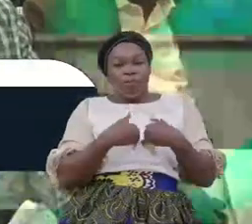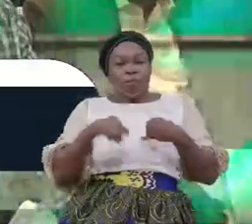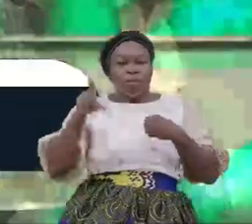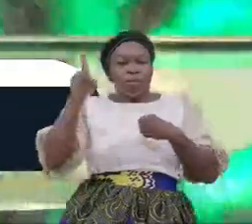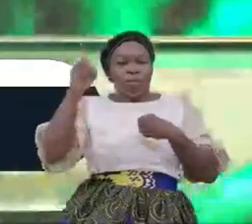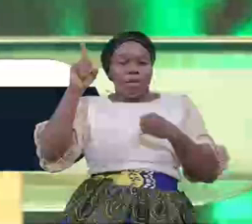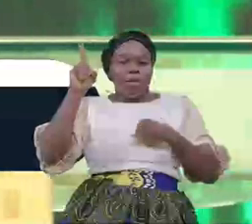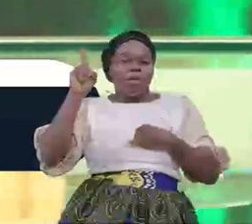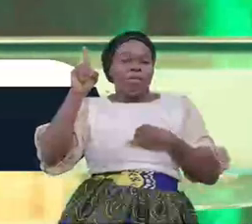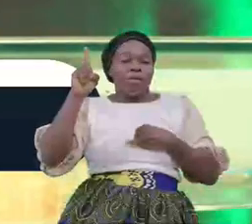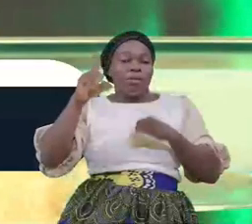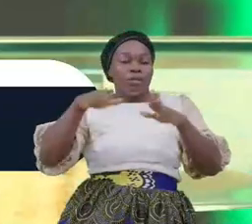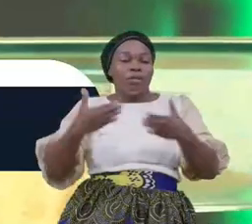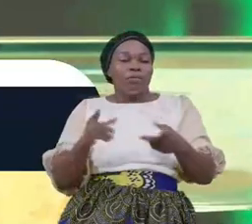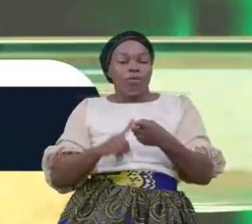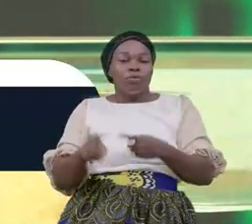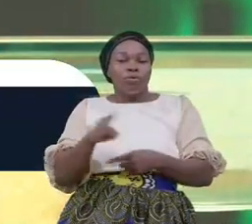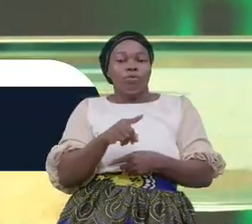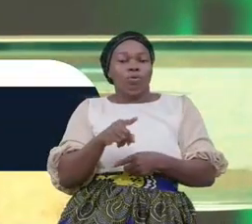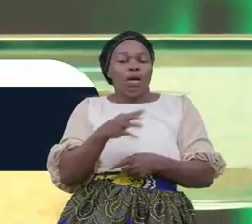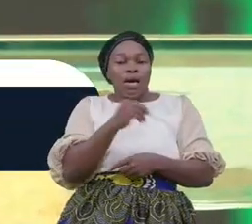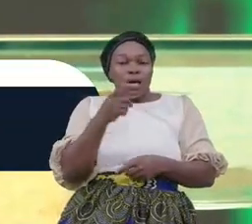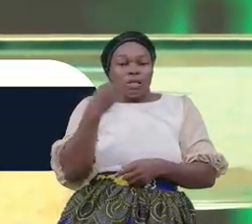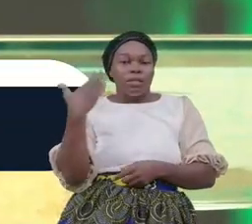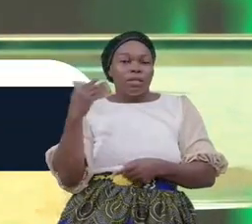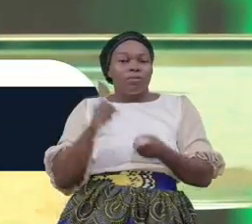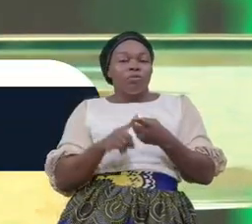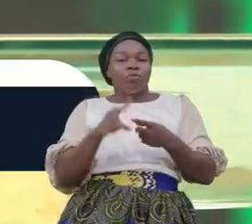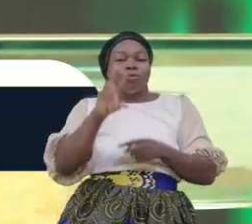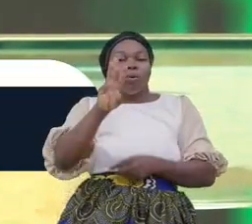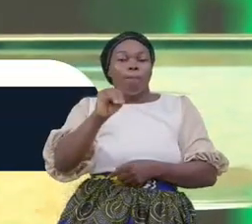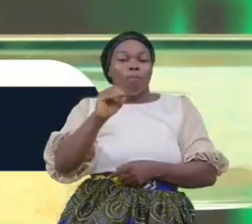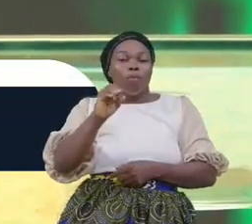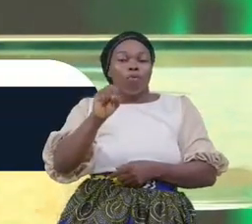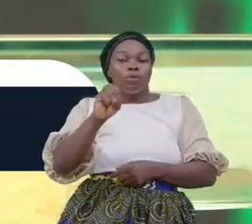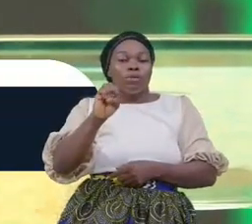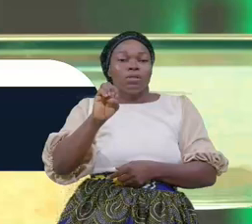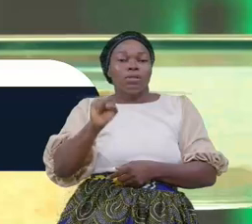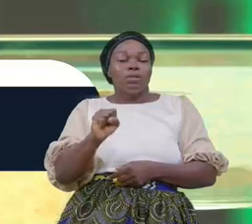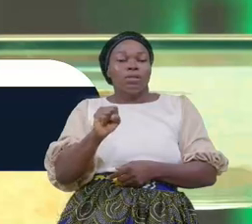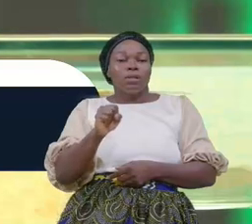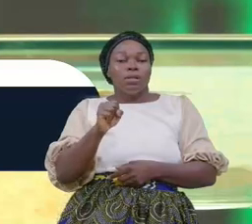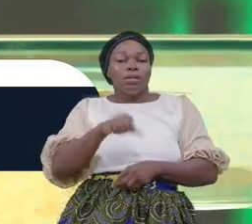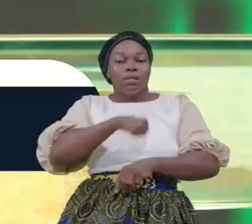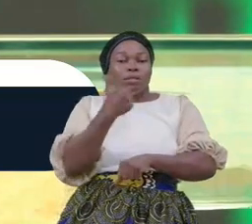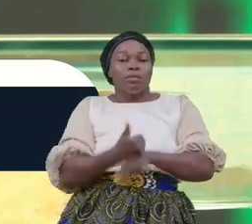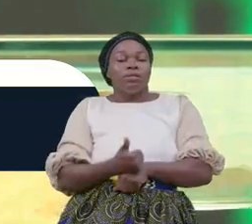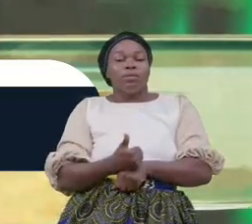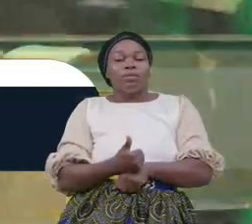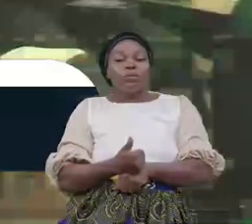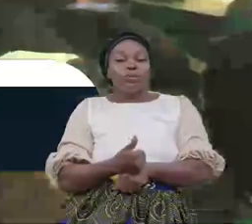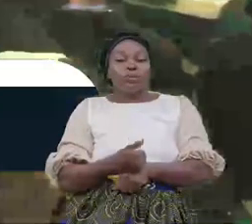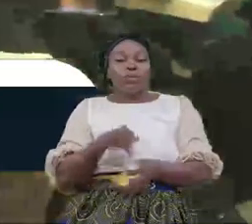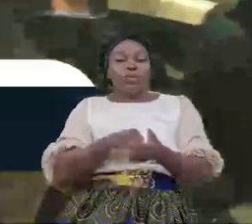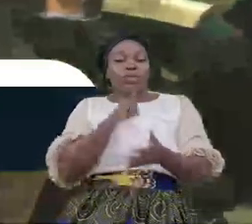je l'ai dit à Moïse. Vous voyez cela? C'était réglé. C'était attesté.